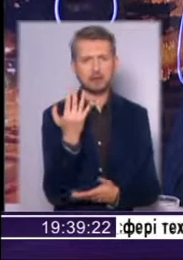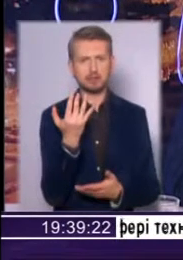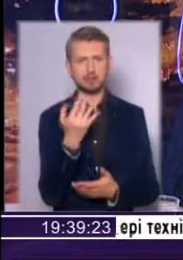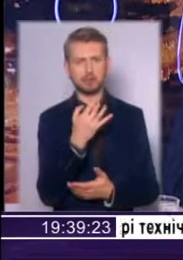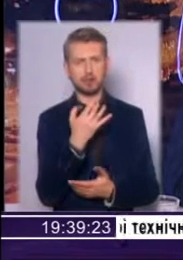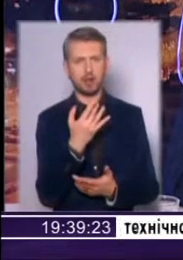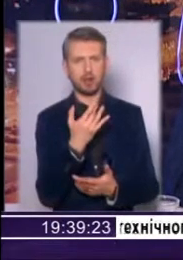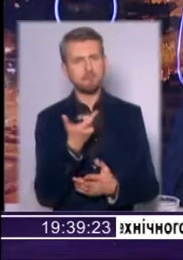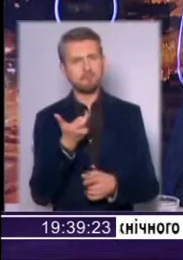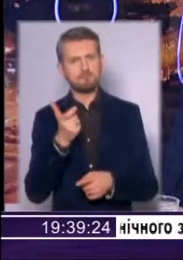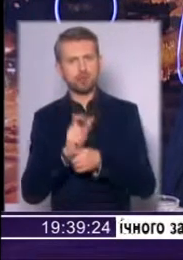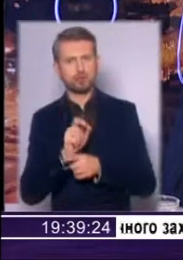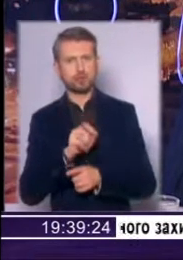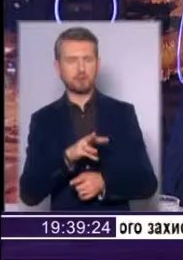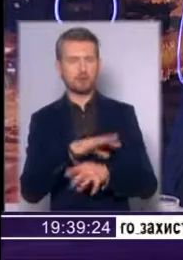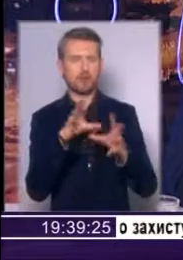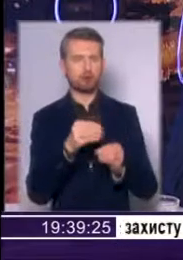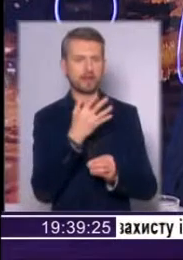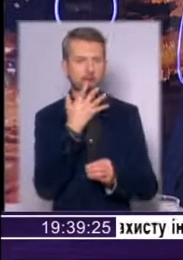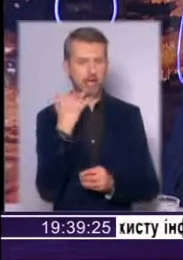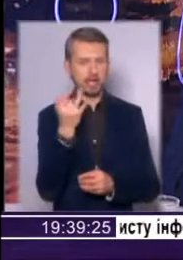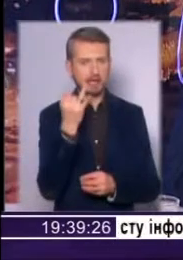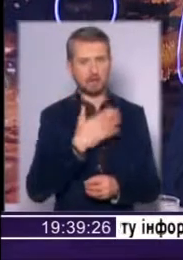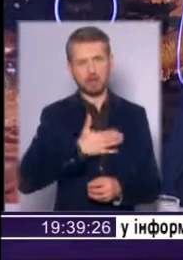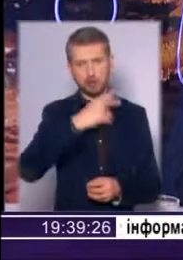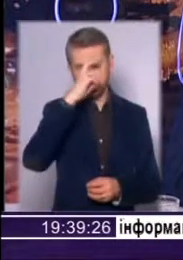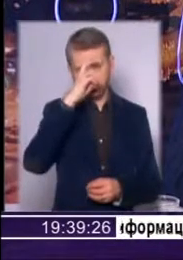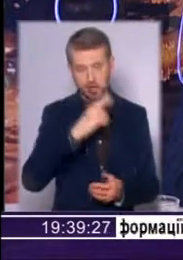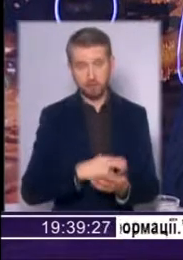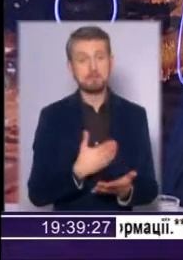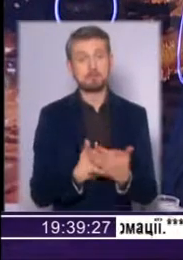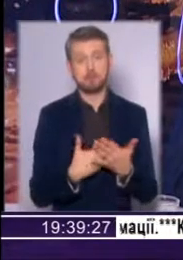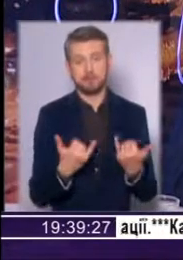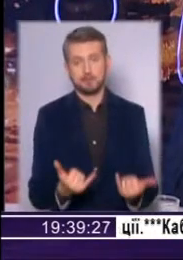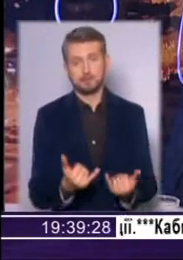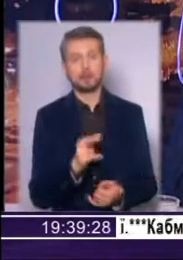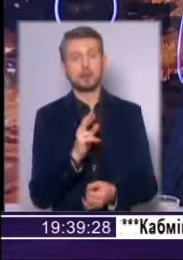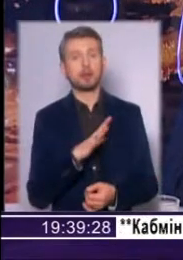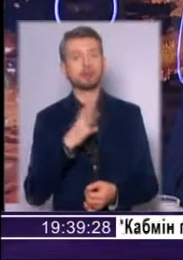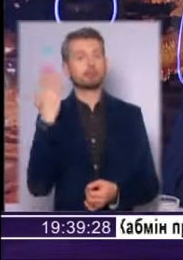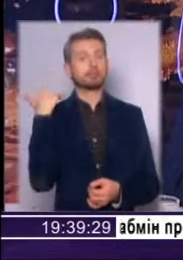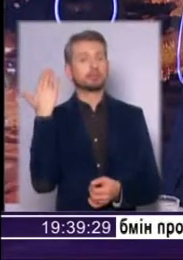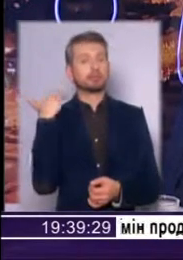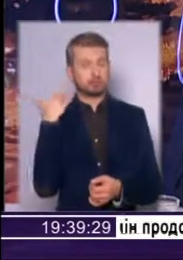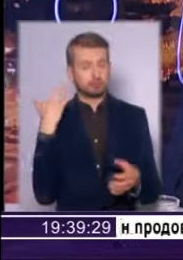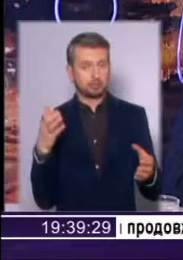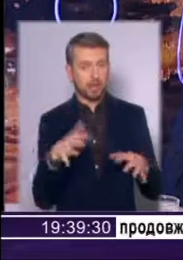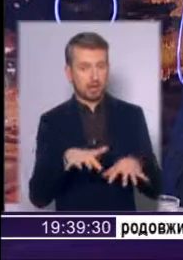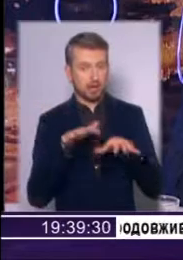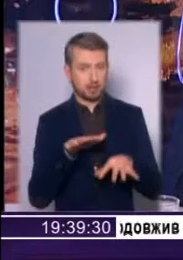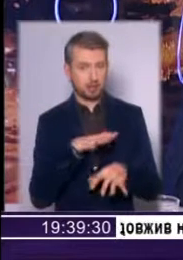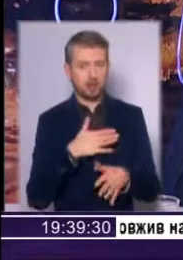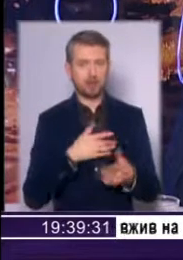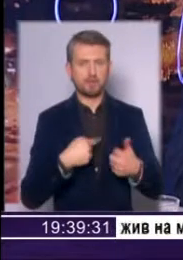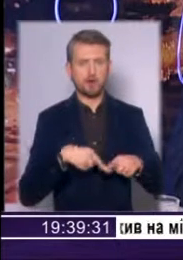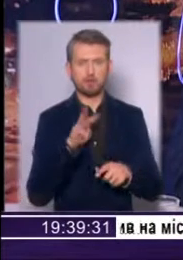кишені переважають загальнонаціональні інтереси нашої держави. Я вам наведу приклад, як ми робили в попередньому скликанні. Наша фракція «Свобода»,